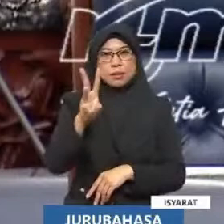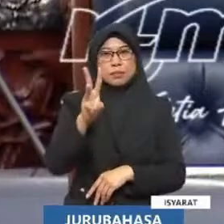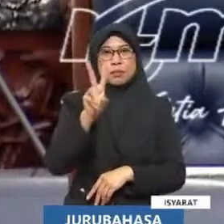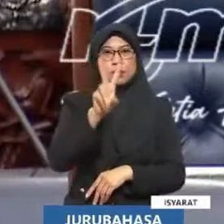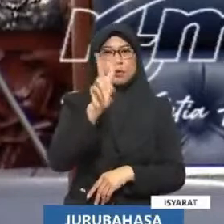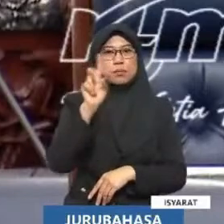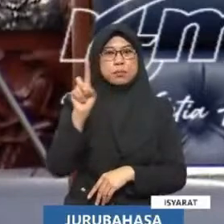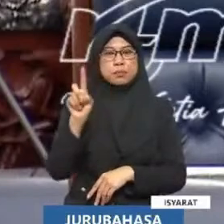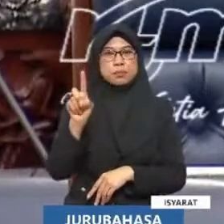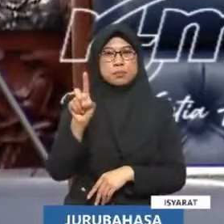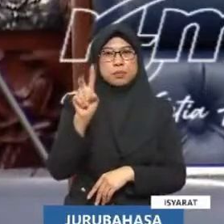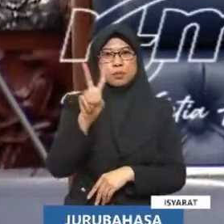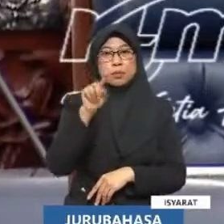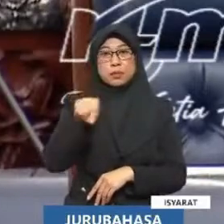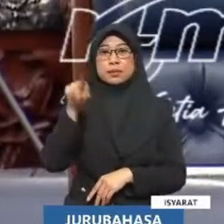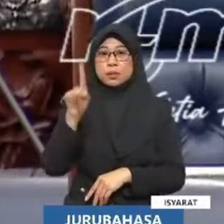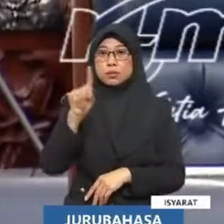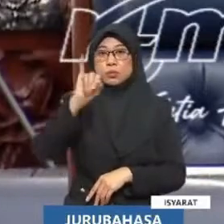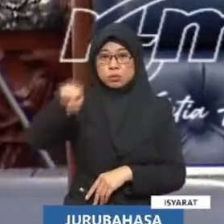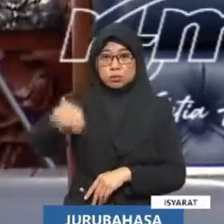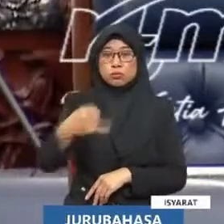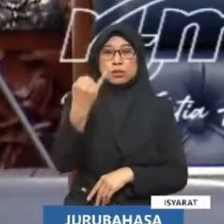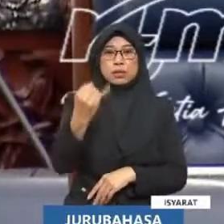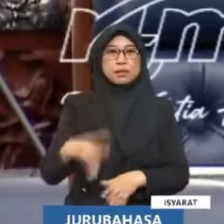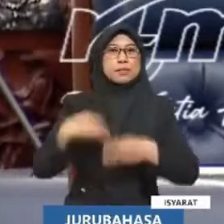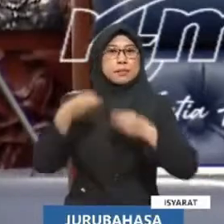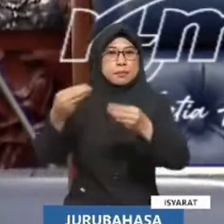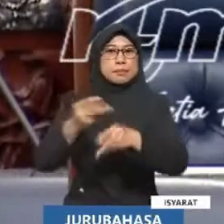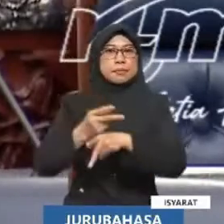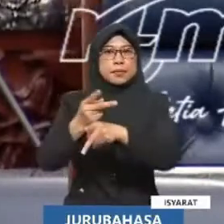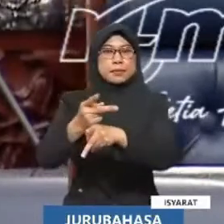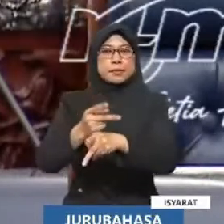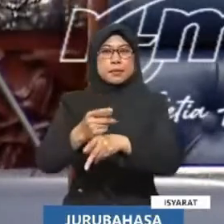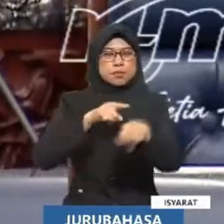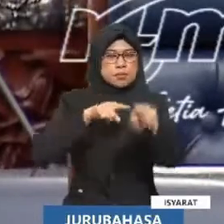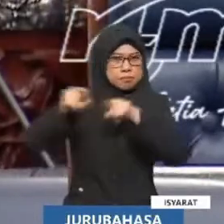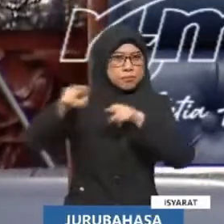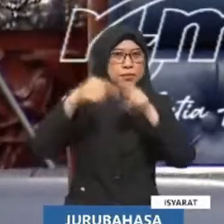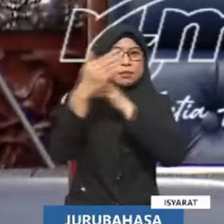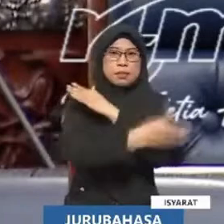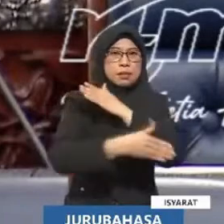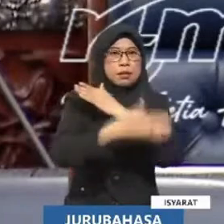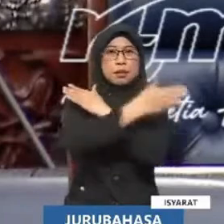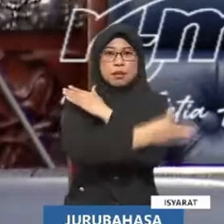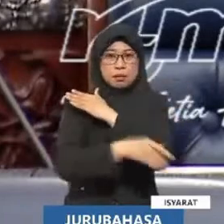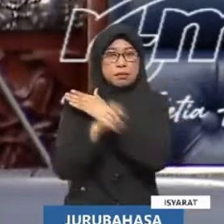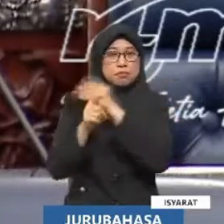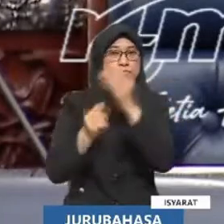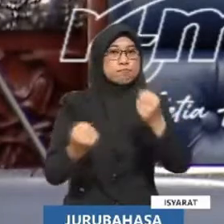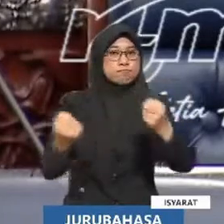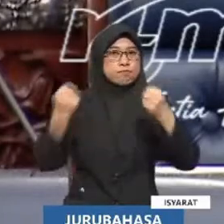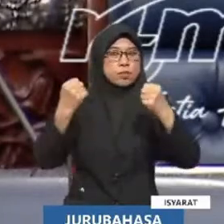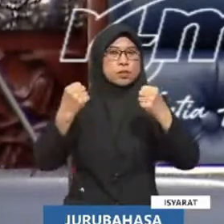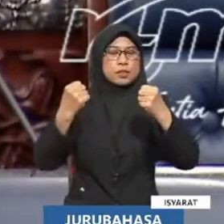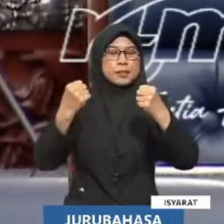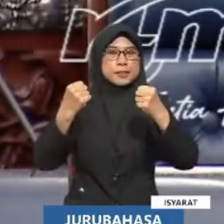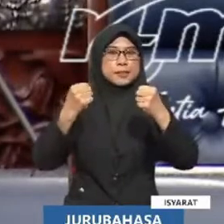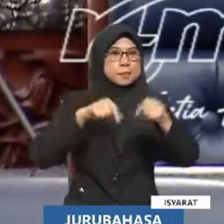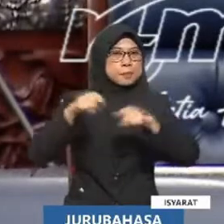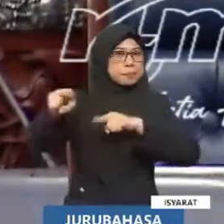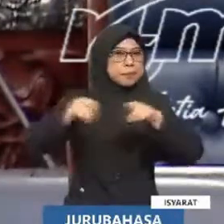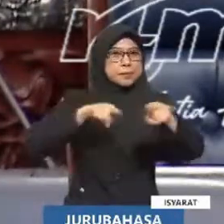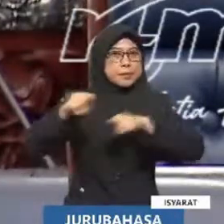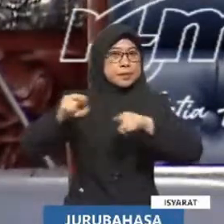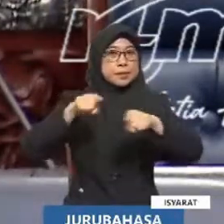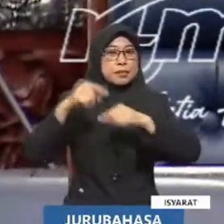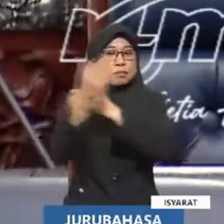20 21 juta untuk persaingan kuat dari mana negara-negara lain kita maklum tak ini dan persaingan kuat